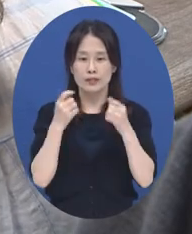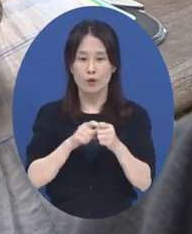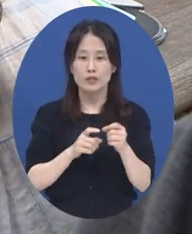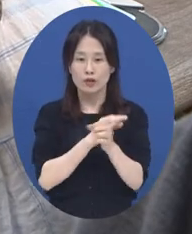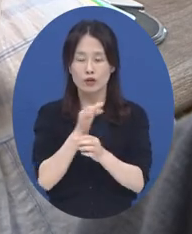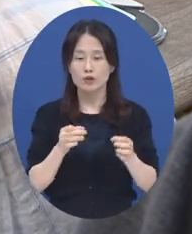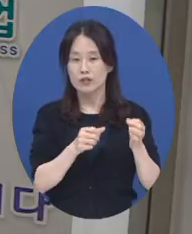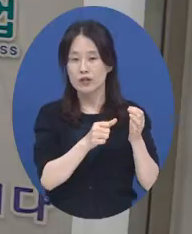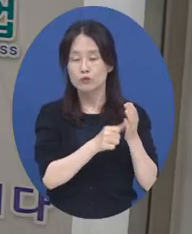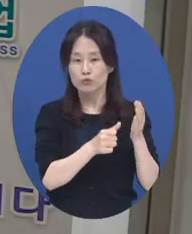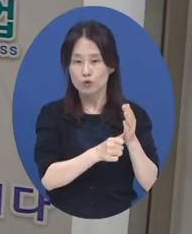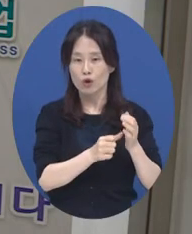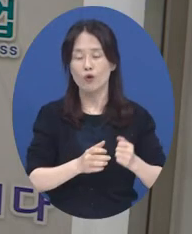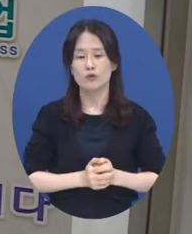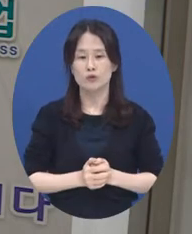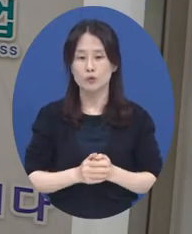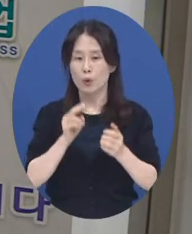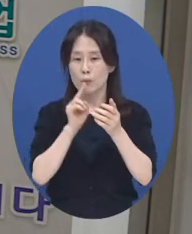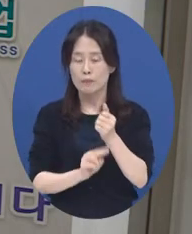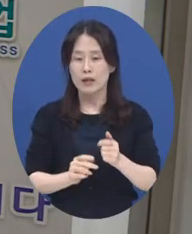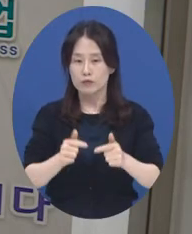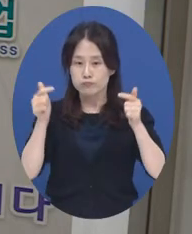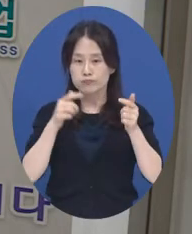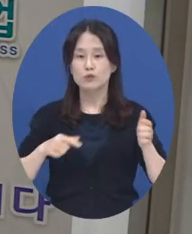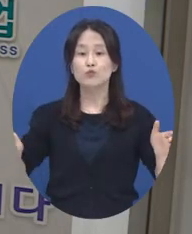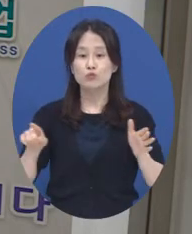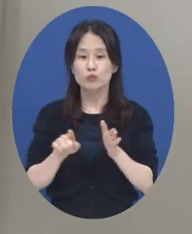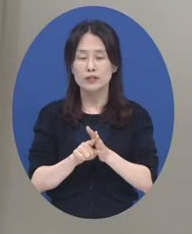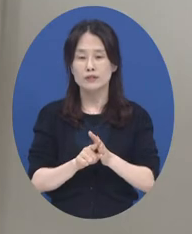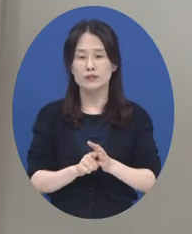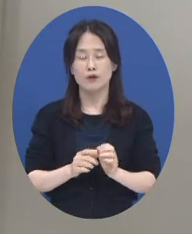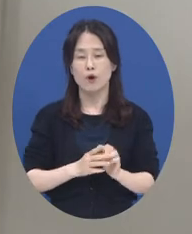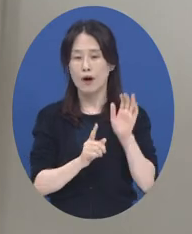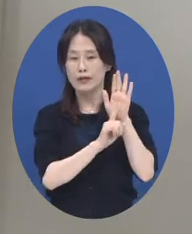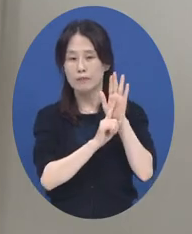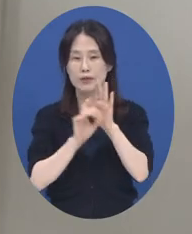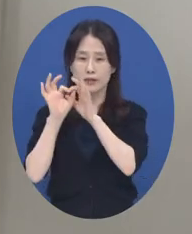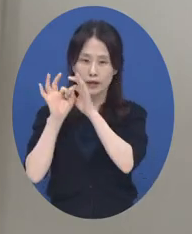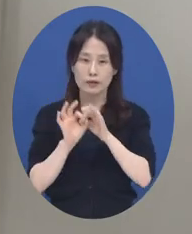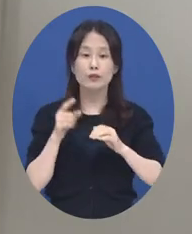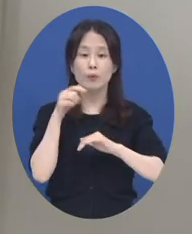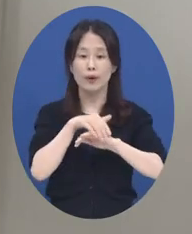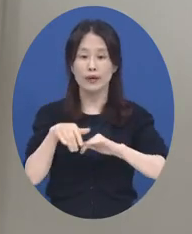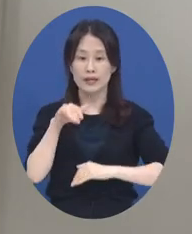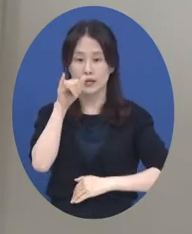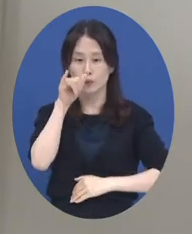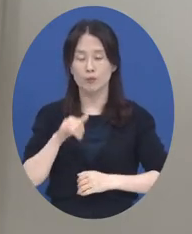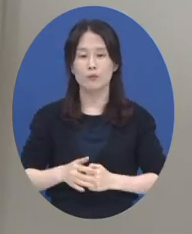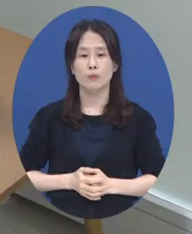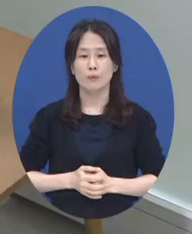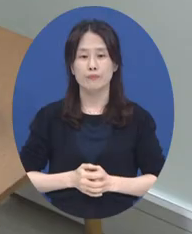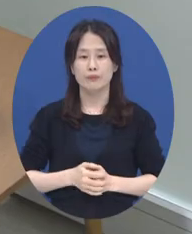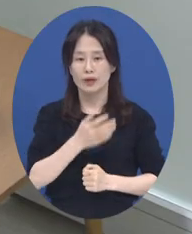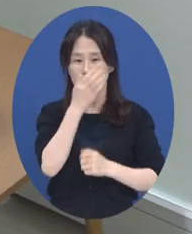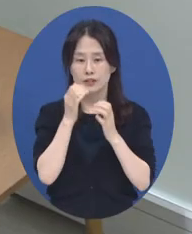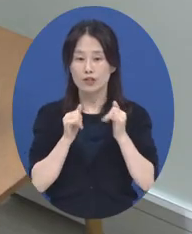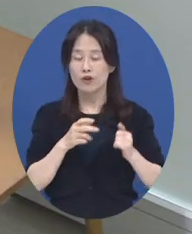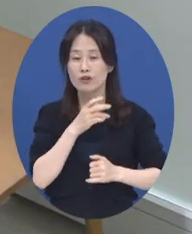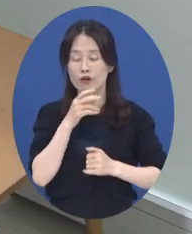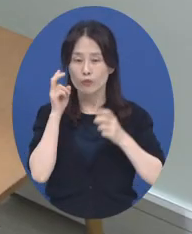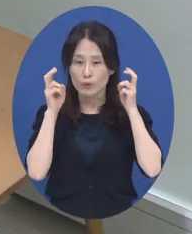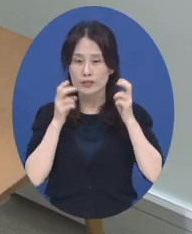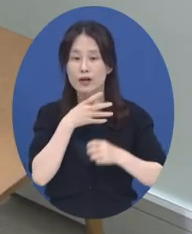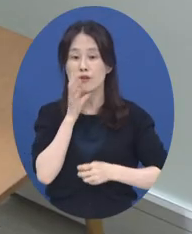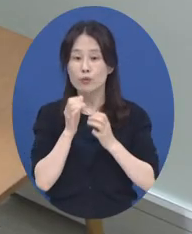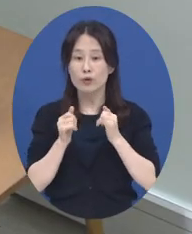경제기업 제품과 용역의 공공구매 활성화를 위한 릴레이 캠페인을 이어갈 예정. 이 밖에 청년기업과 노인기업